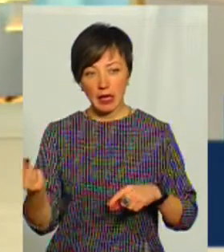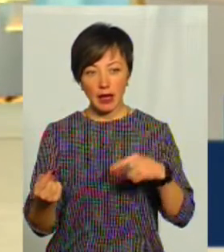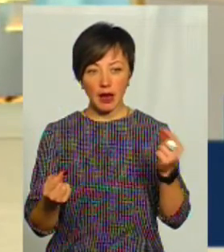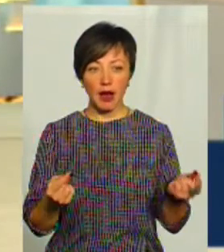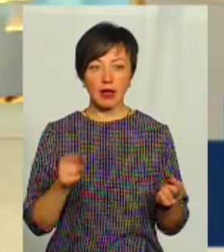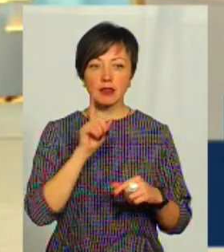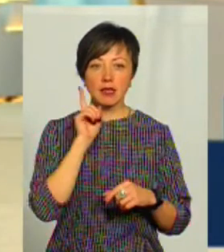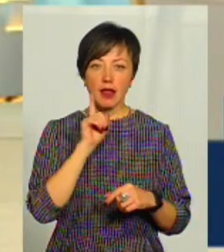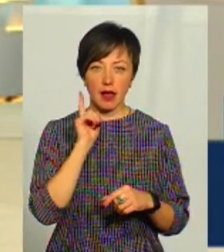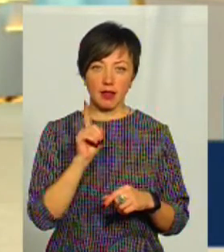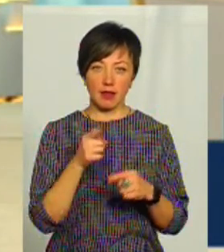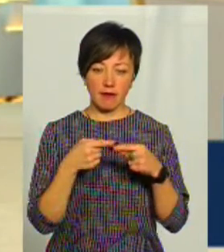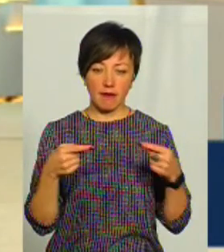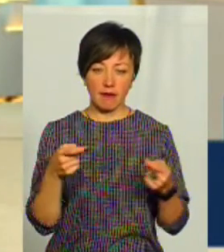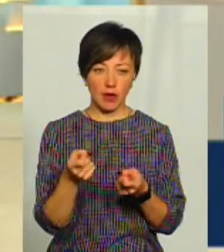і зелені відходи?